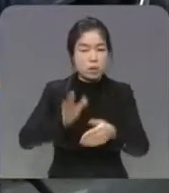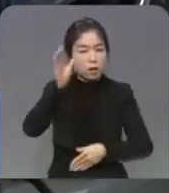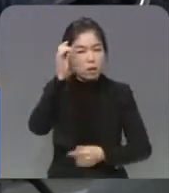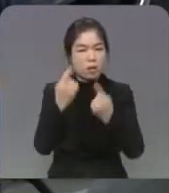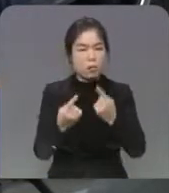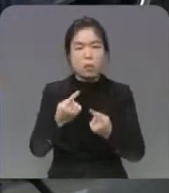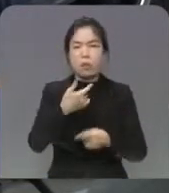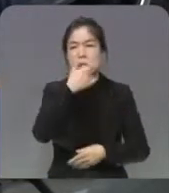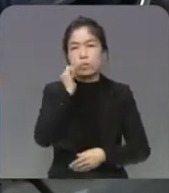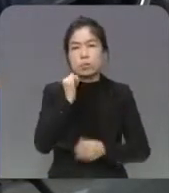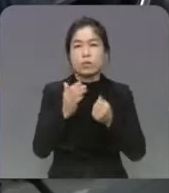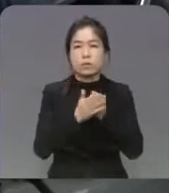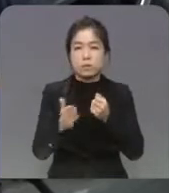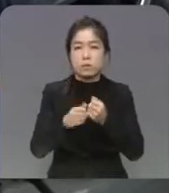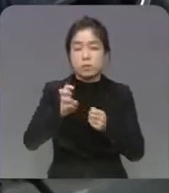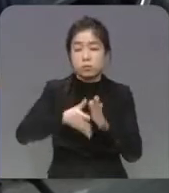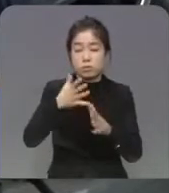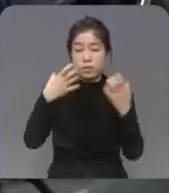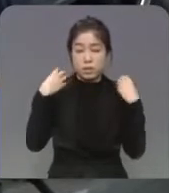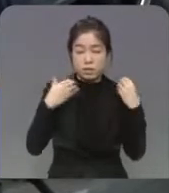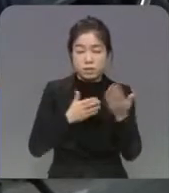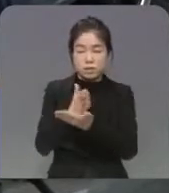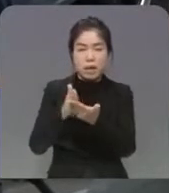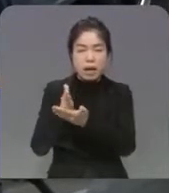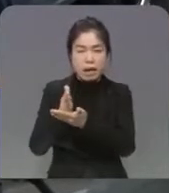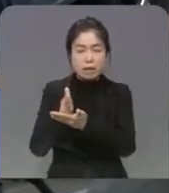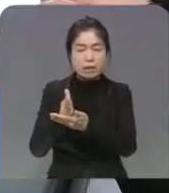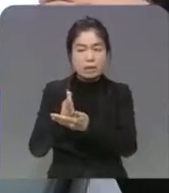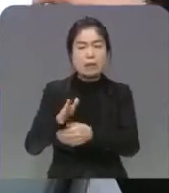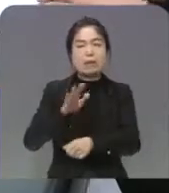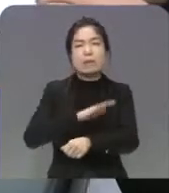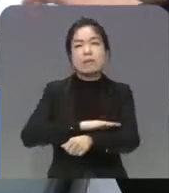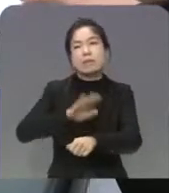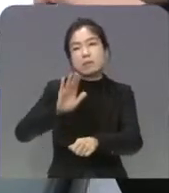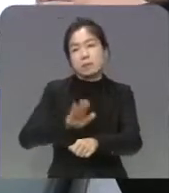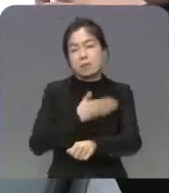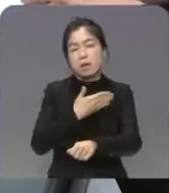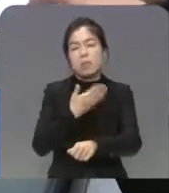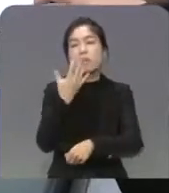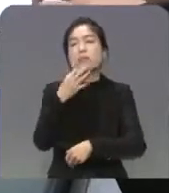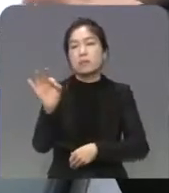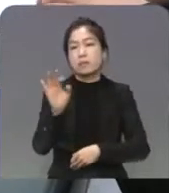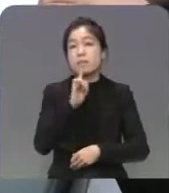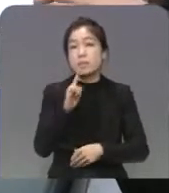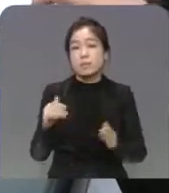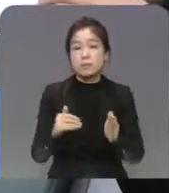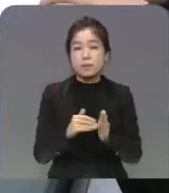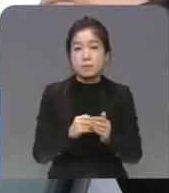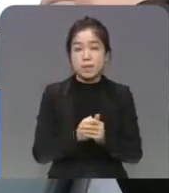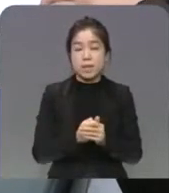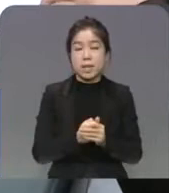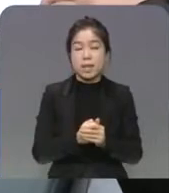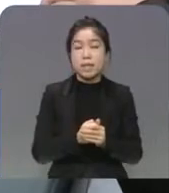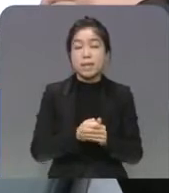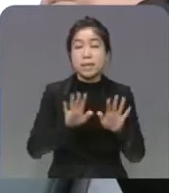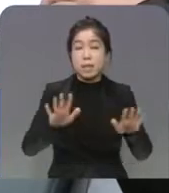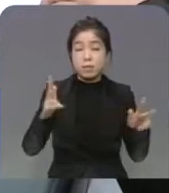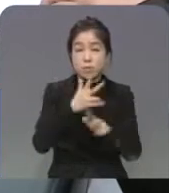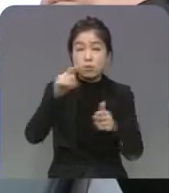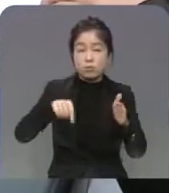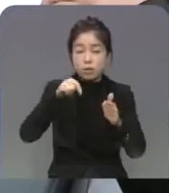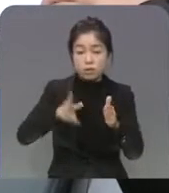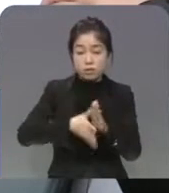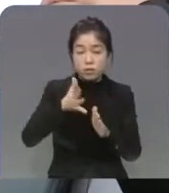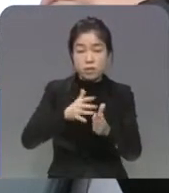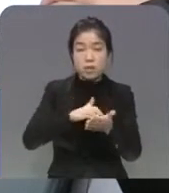미치지 못했다며 광주시청 해당 실국이 제대로 관리하지 못한 측면도 있다고 말했습니다. 이 시장은 이번 주 안에 광주시